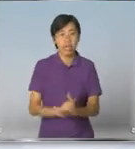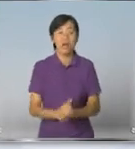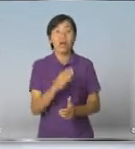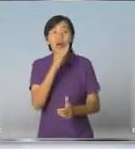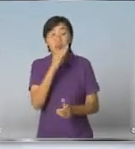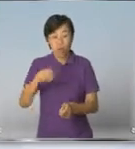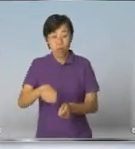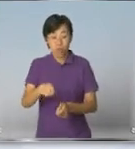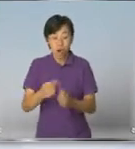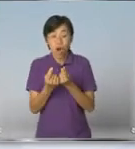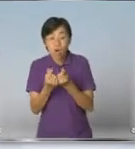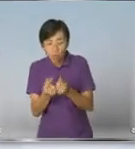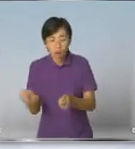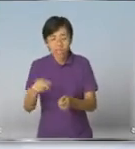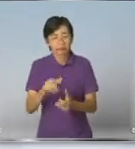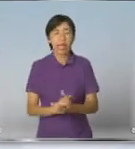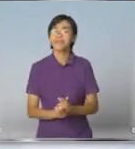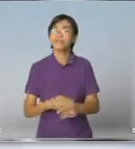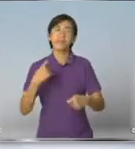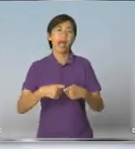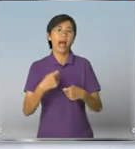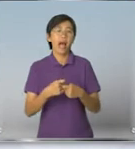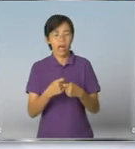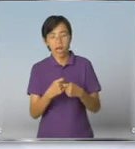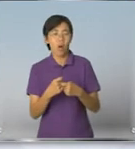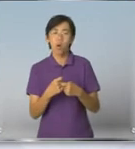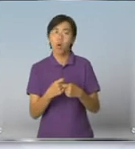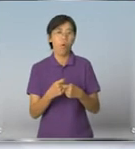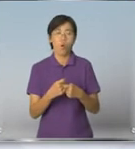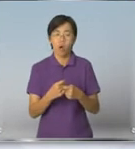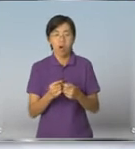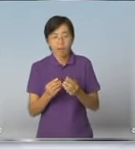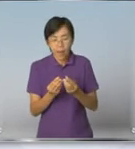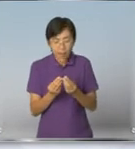ล้วใส่ถั่วลงไปแล้วผัดต่อเนี่ยเวลาเรานำมาปั้นมันจะไม่ก็เกาะกัน